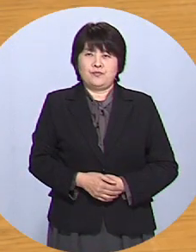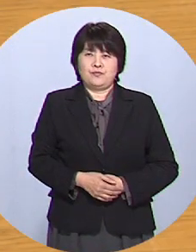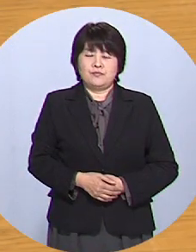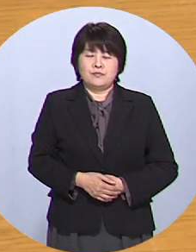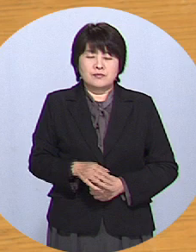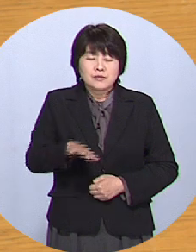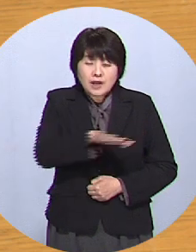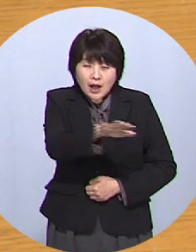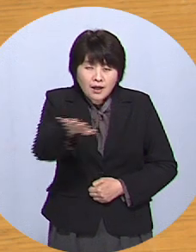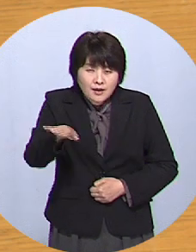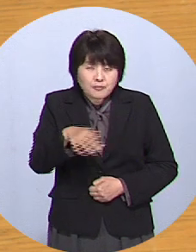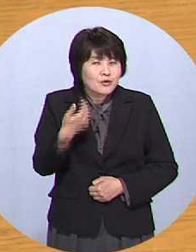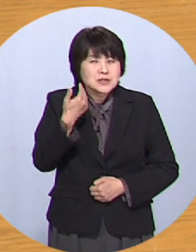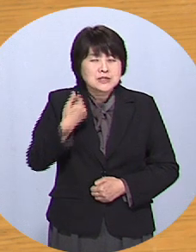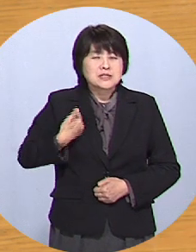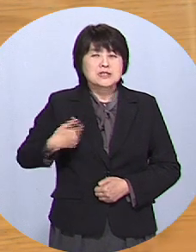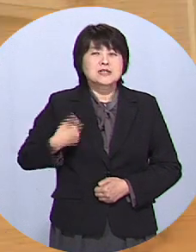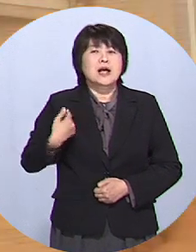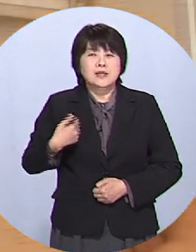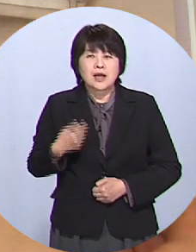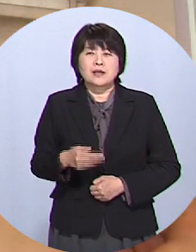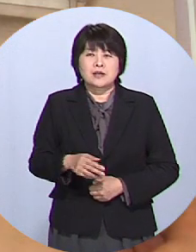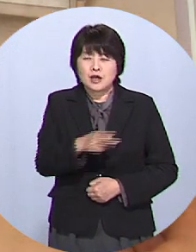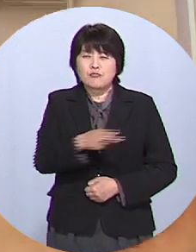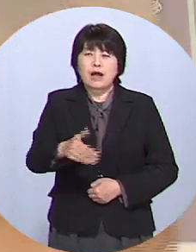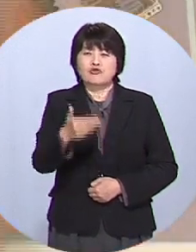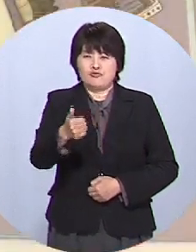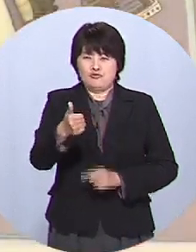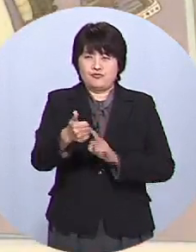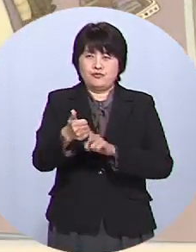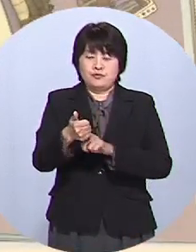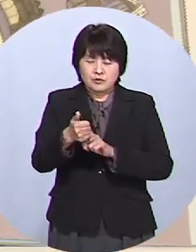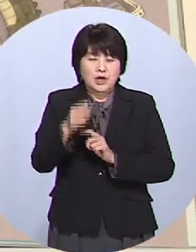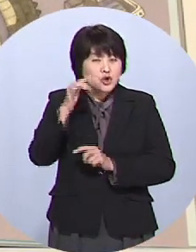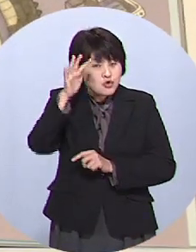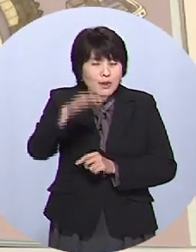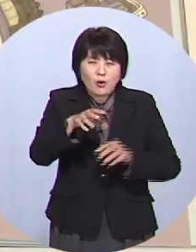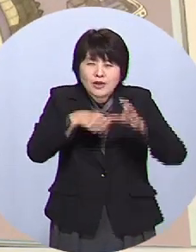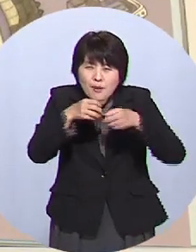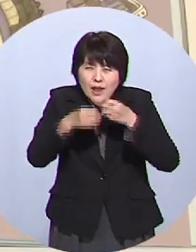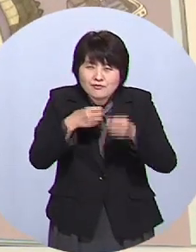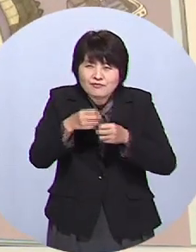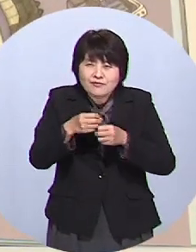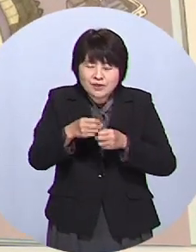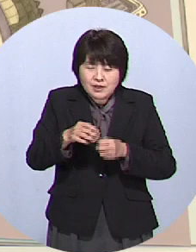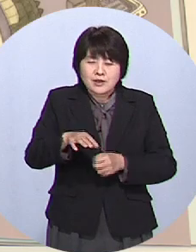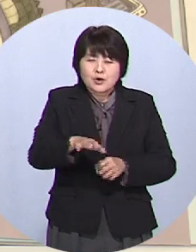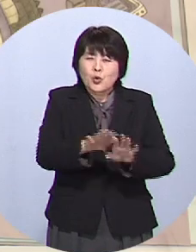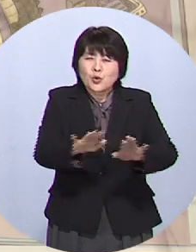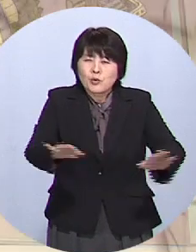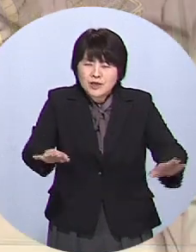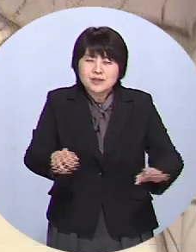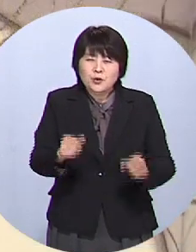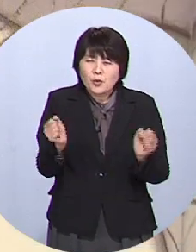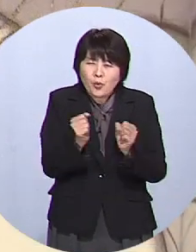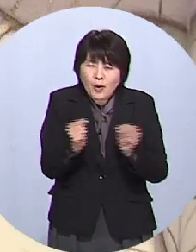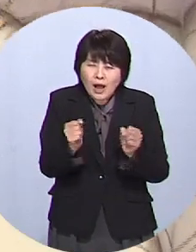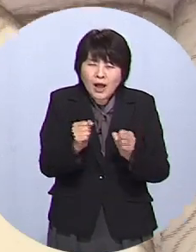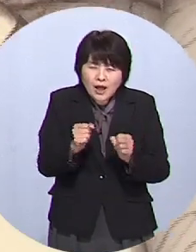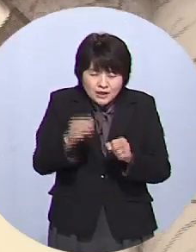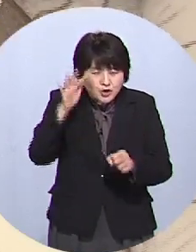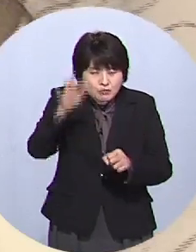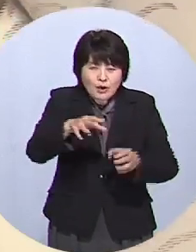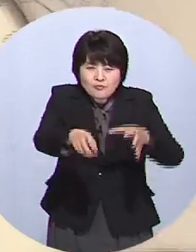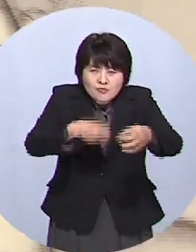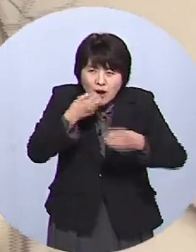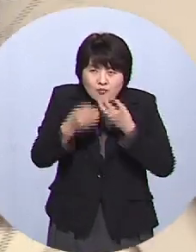誰も知らないバクさんの夜は、夢を食べるバクさんが今日も誰かの怖い夢を食べちゃうというお話。